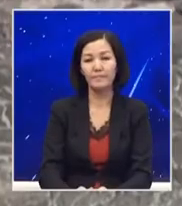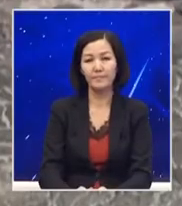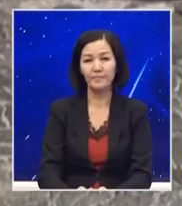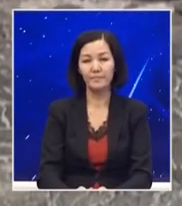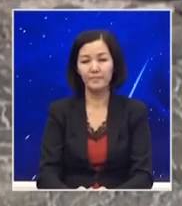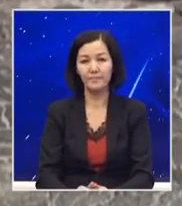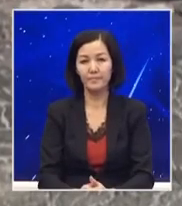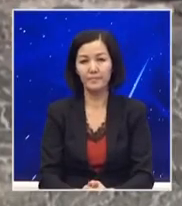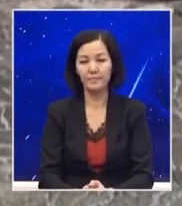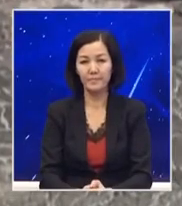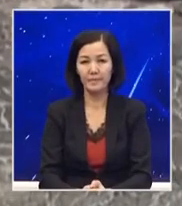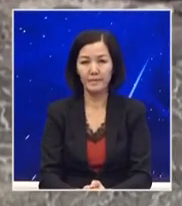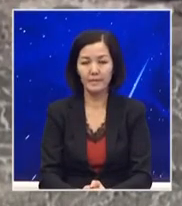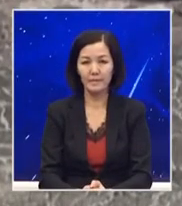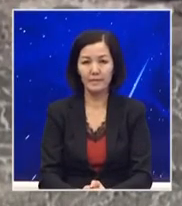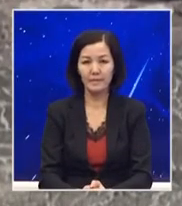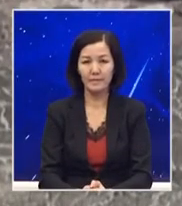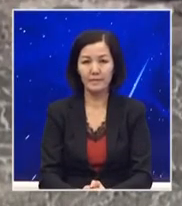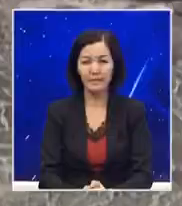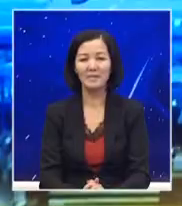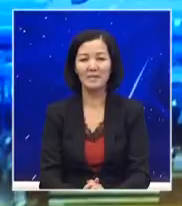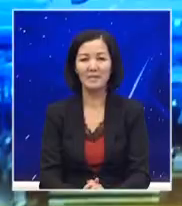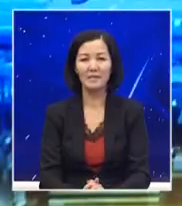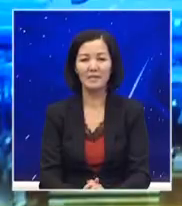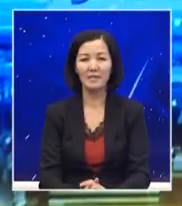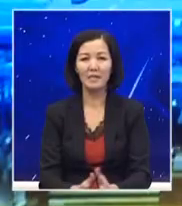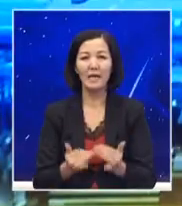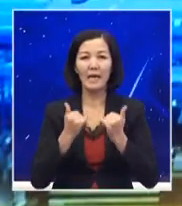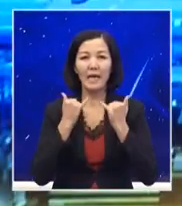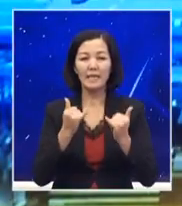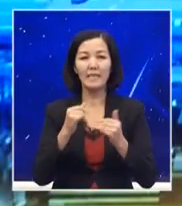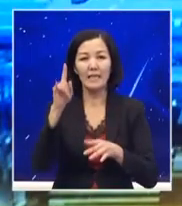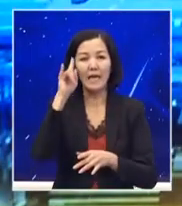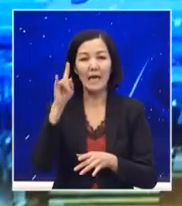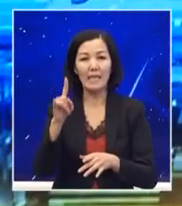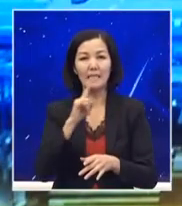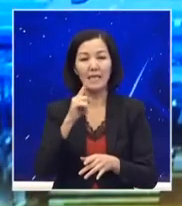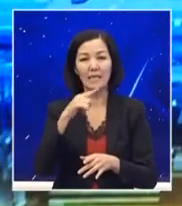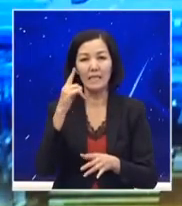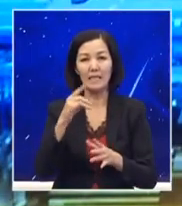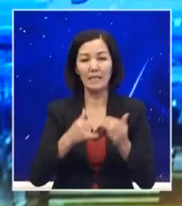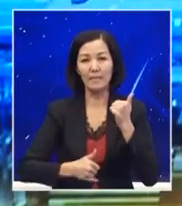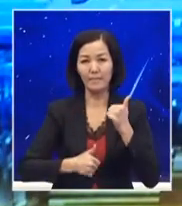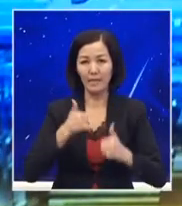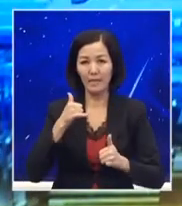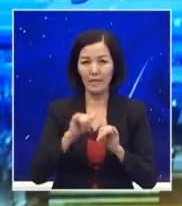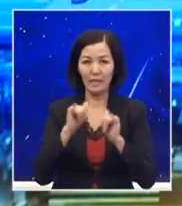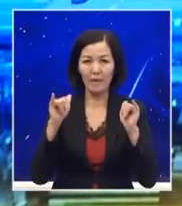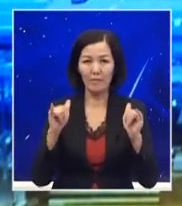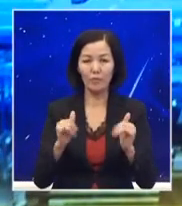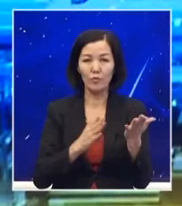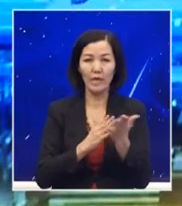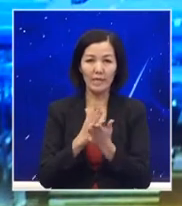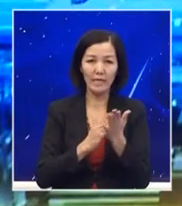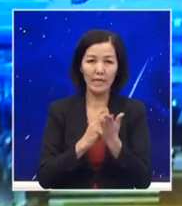ақпараттарымен дайындаған Надиса Елен, Жетісу телеарнасы. Қасиетті қазақ тілінің мерейін асырып, тіл саласына еңбек сіңірген ардагерлер